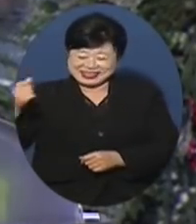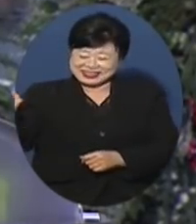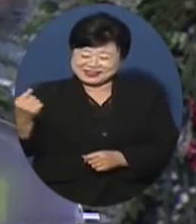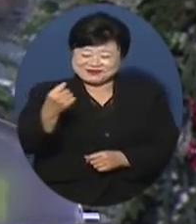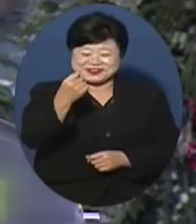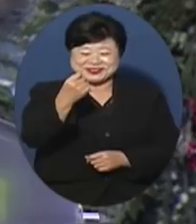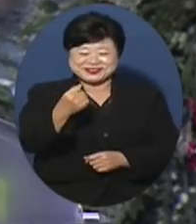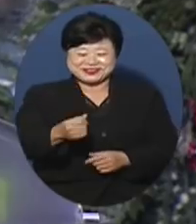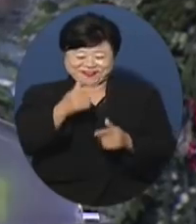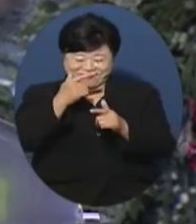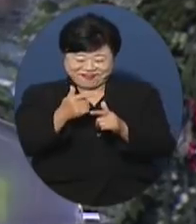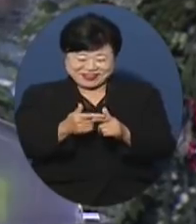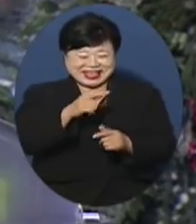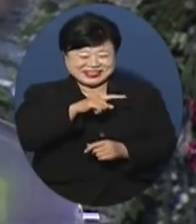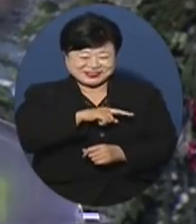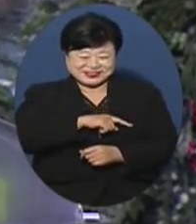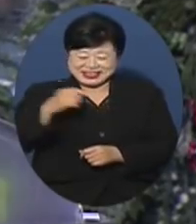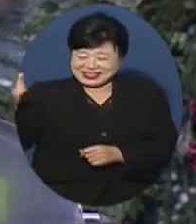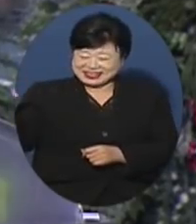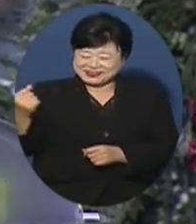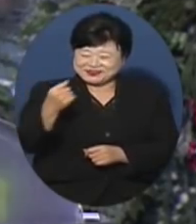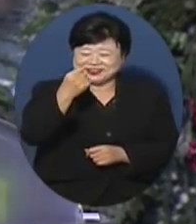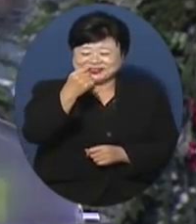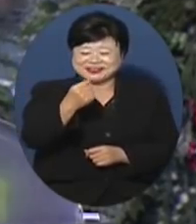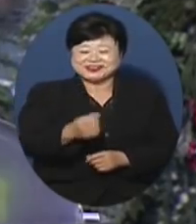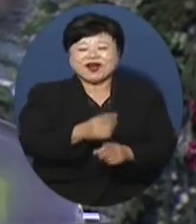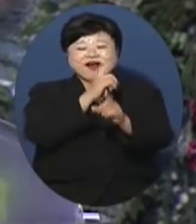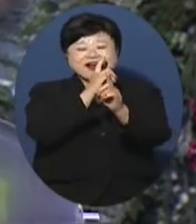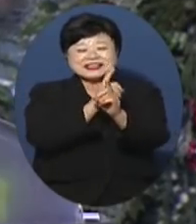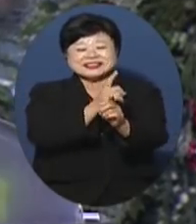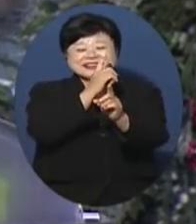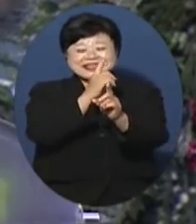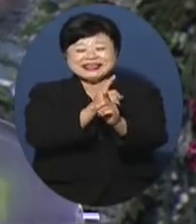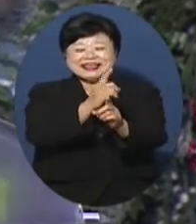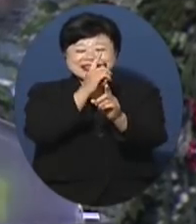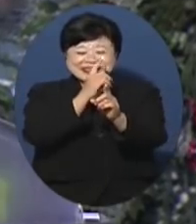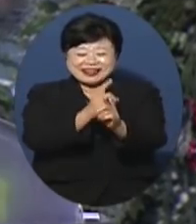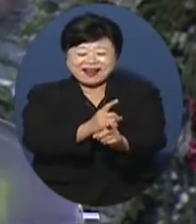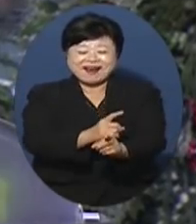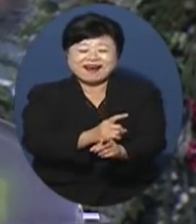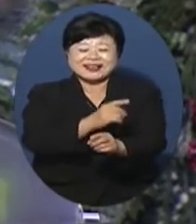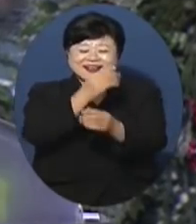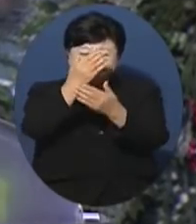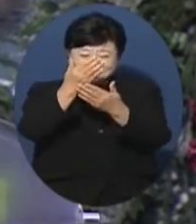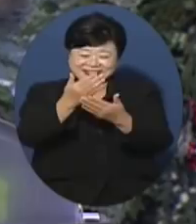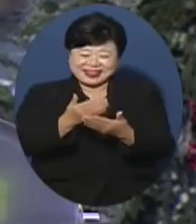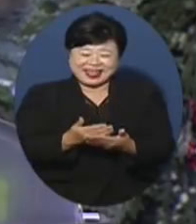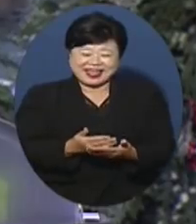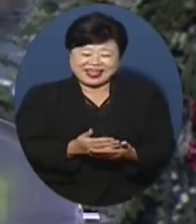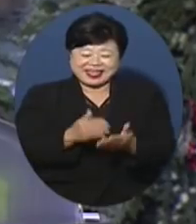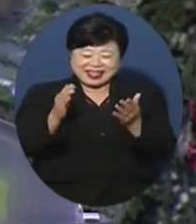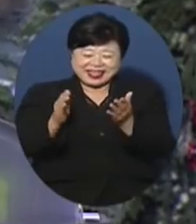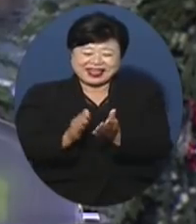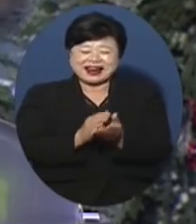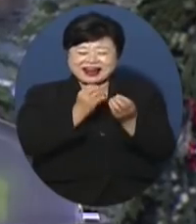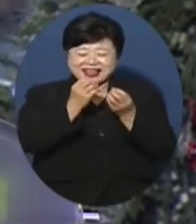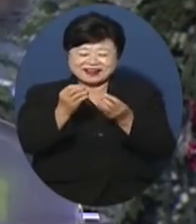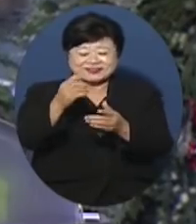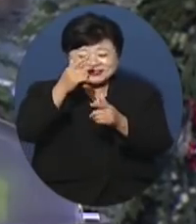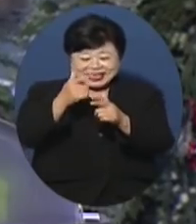예수 이름은 예수 이름은 승리를 얻었네.